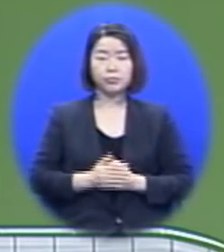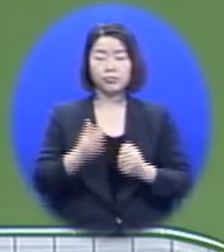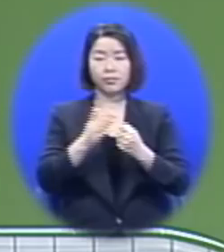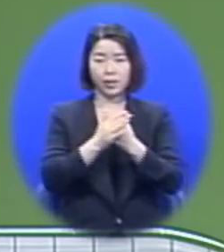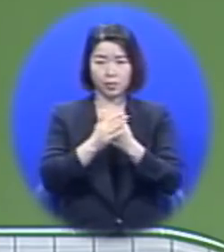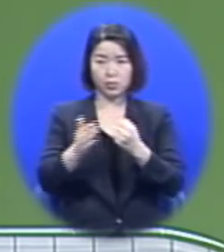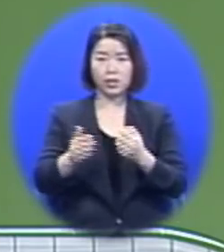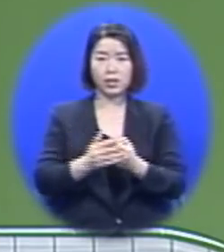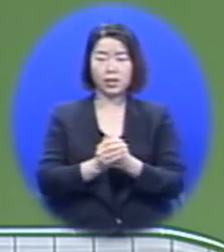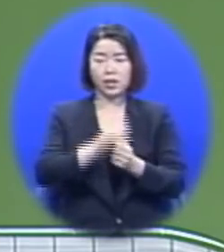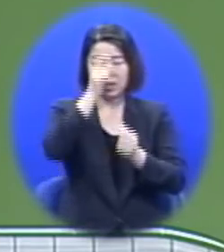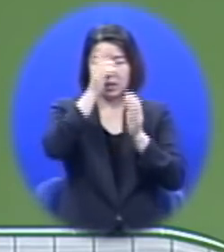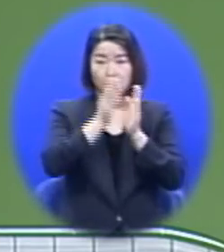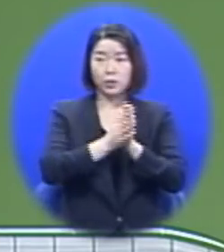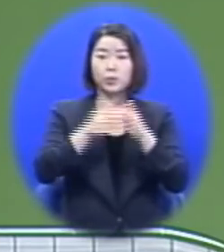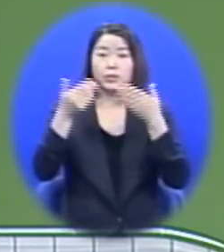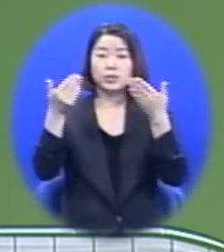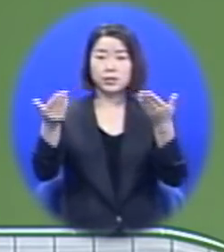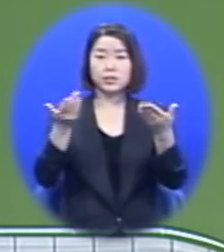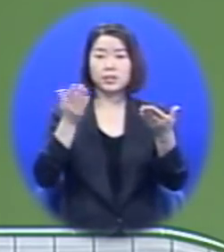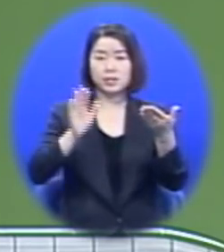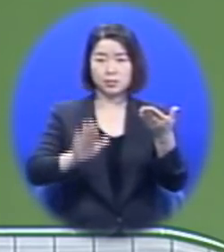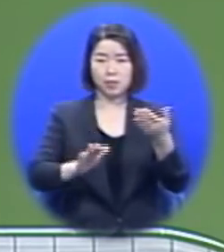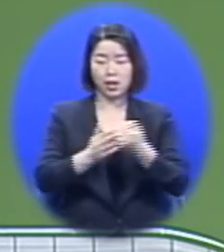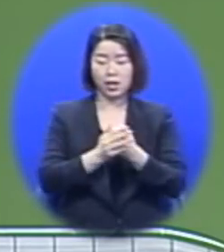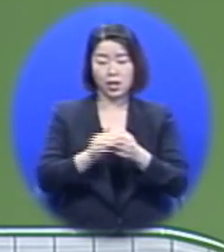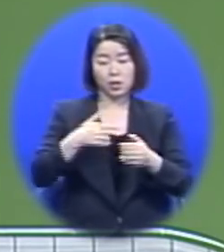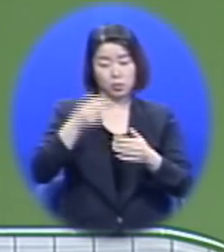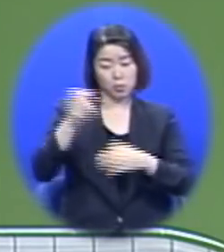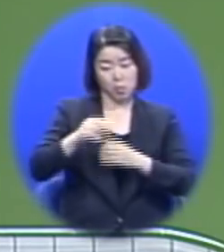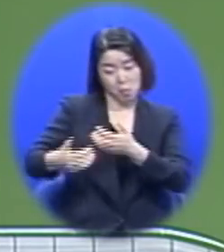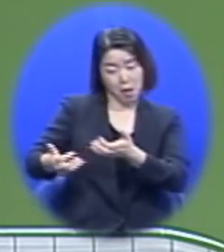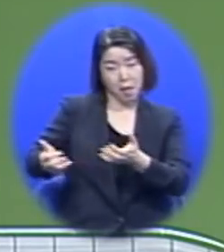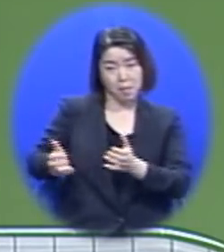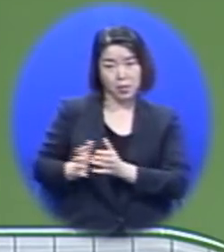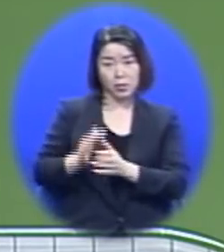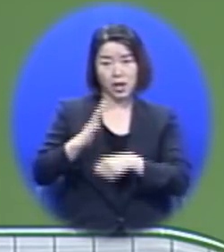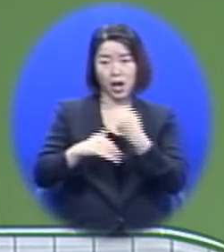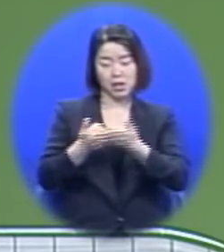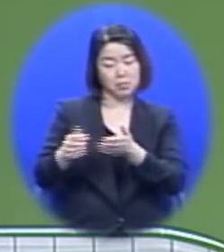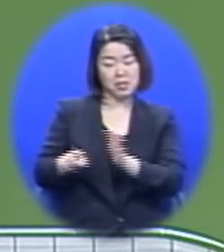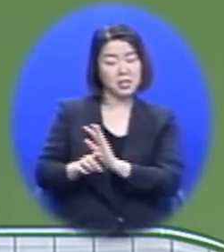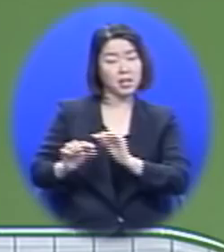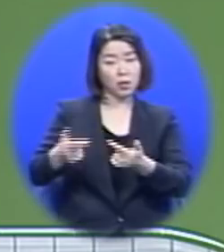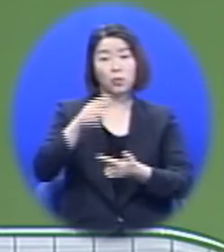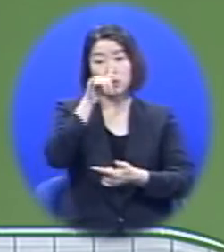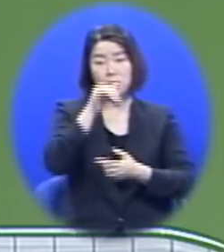그러므로 기도는 하지만 또 한편으로는 하나님을 안 믿는 거죠.